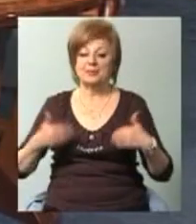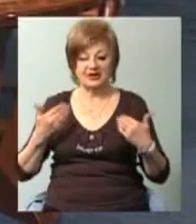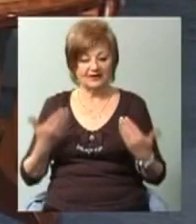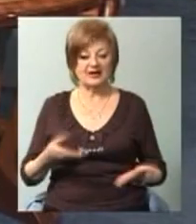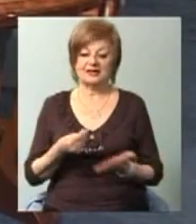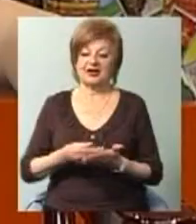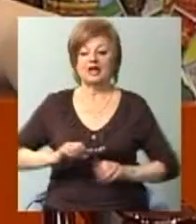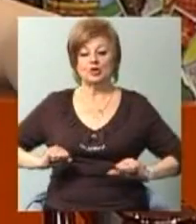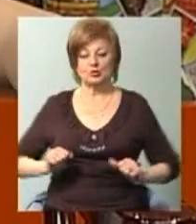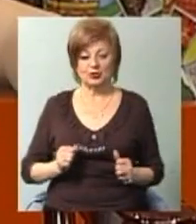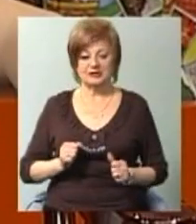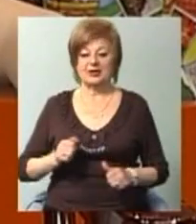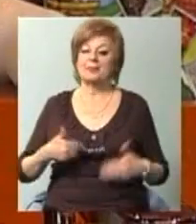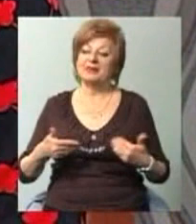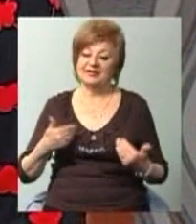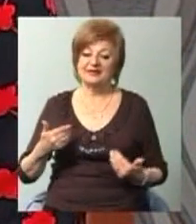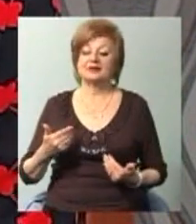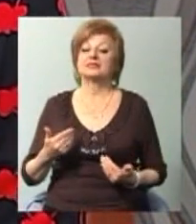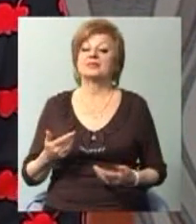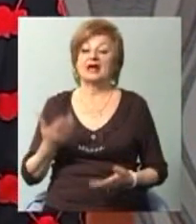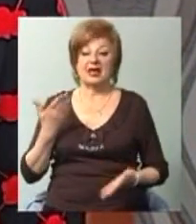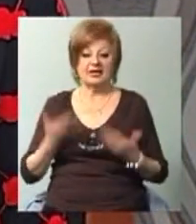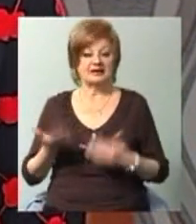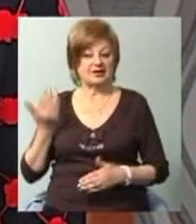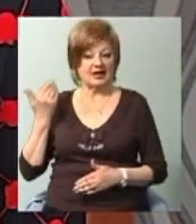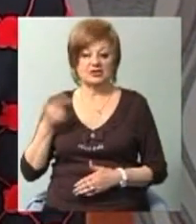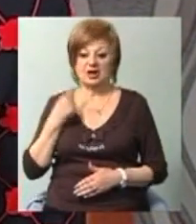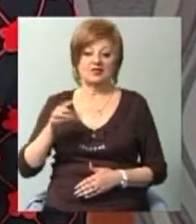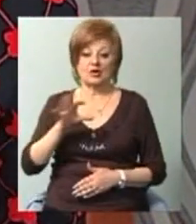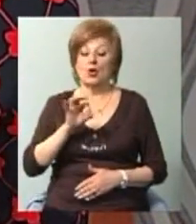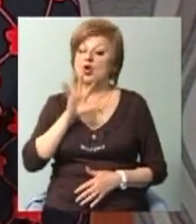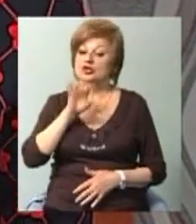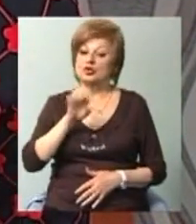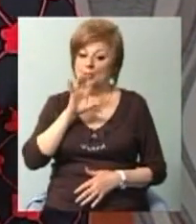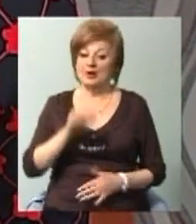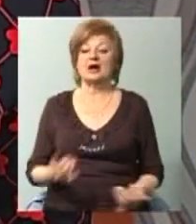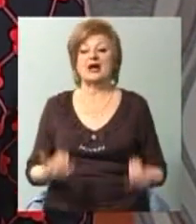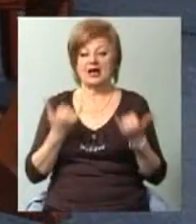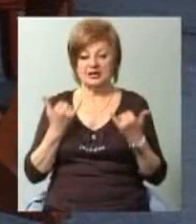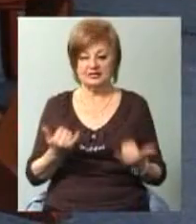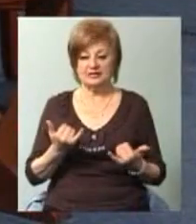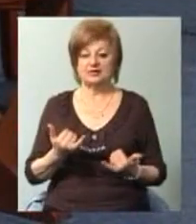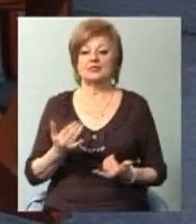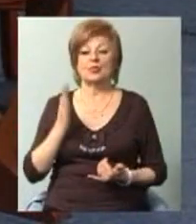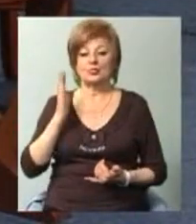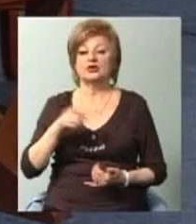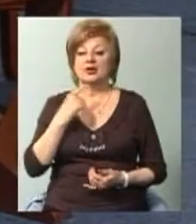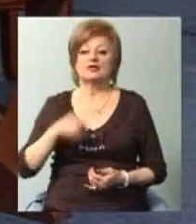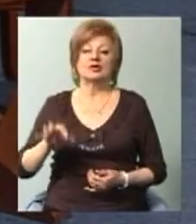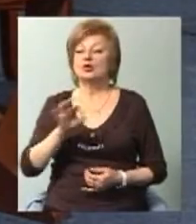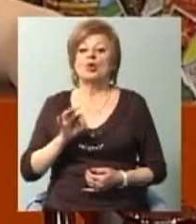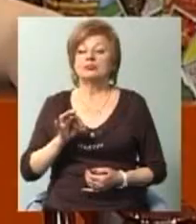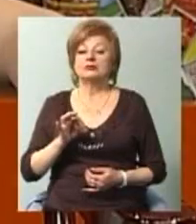Привіт-привіт, дорогі друзі! Привіт, друзі! Якщо ми нещодавно говорили з вами про собачок, то сьогодні настала черга говорити про